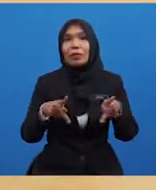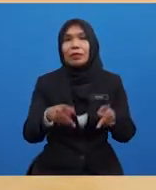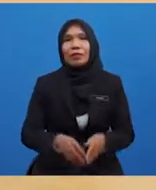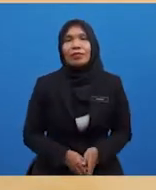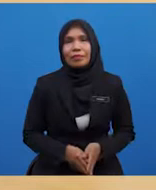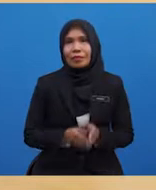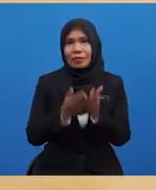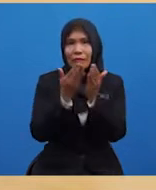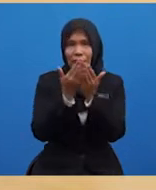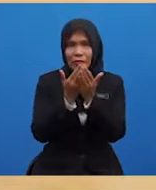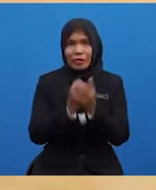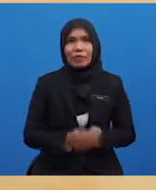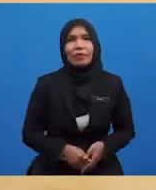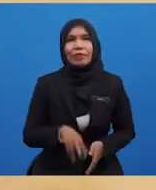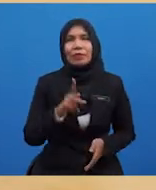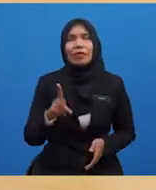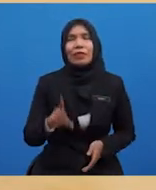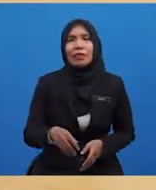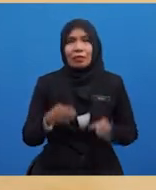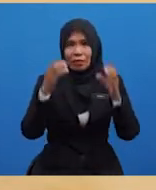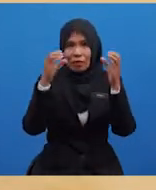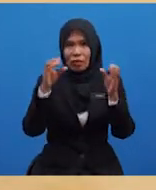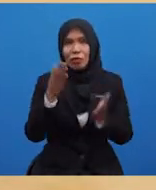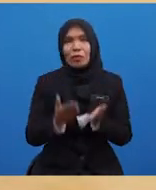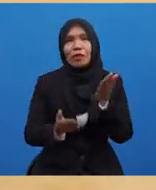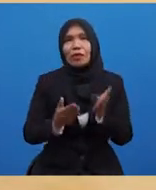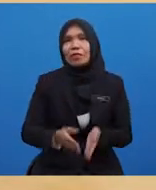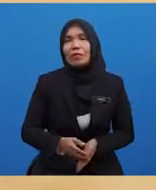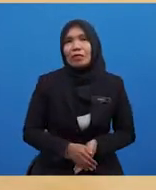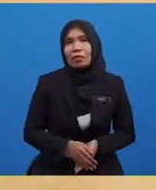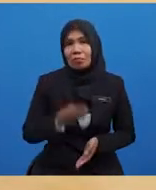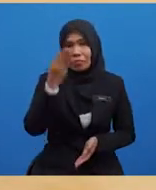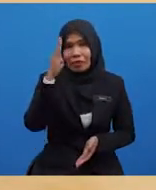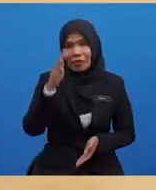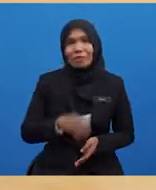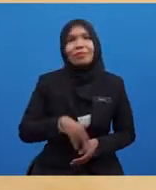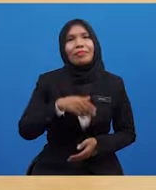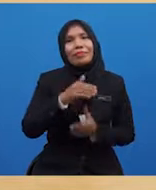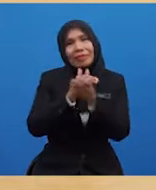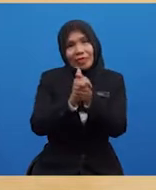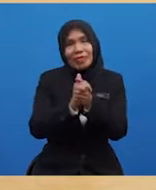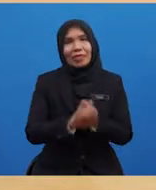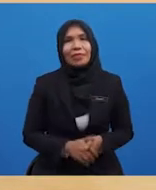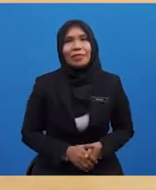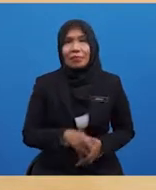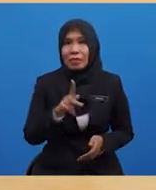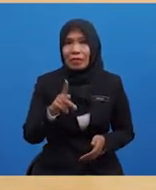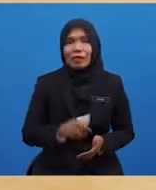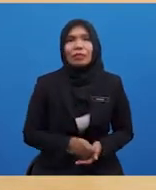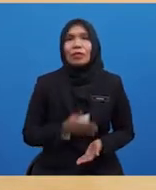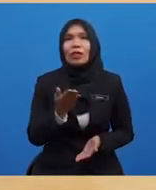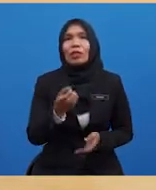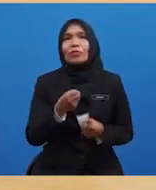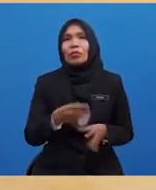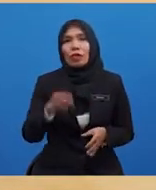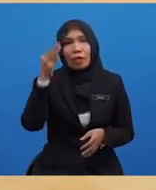Alhamdulillah. Pelajar cikgu memang bijak semuanya. Tahniah para pelajar. Kamu sudah